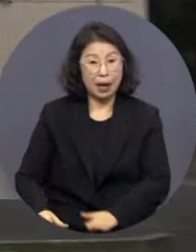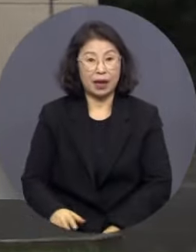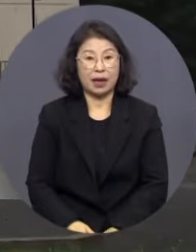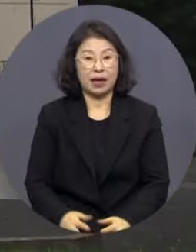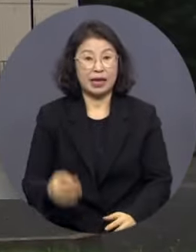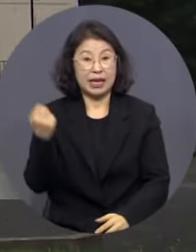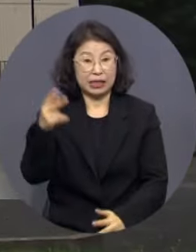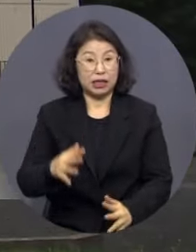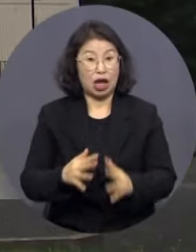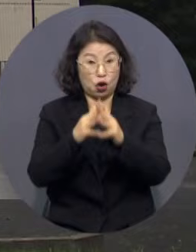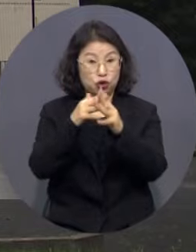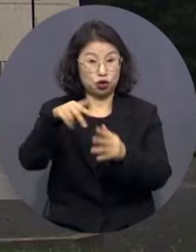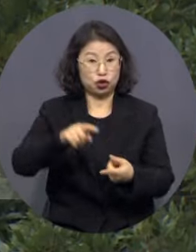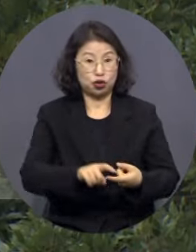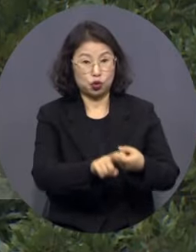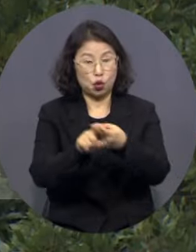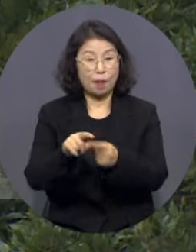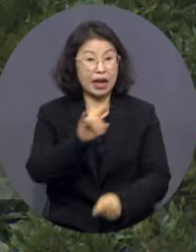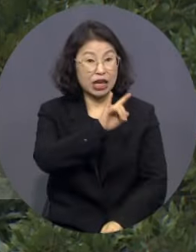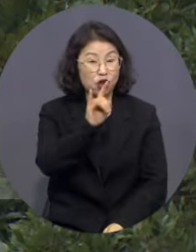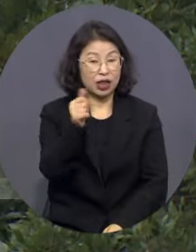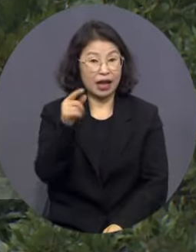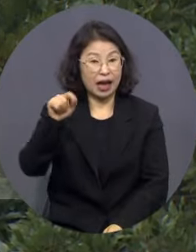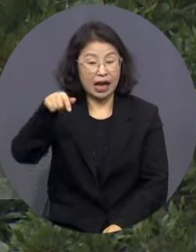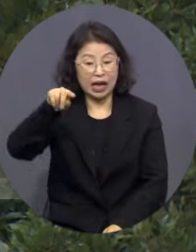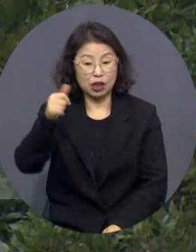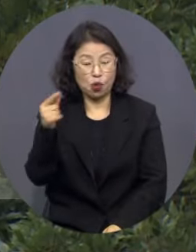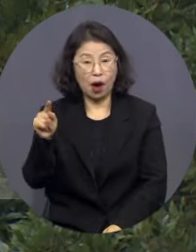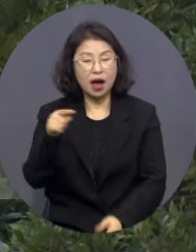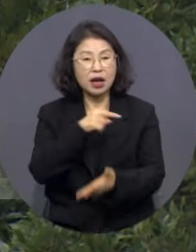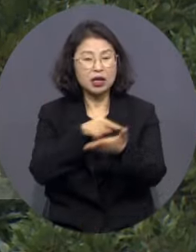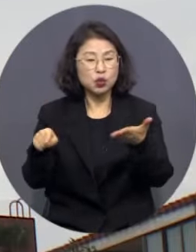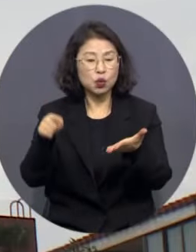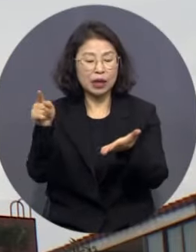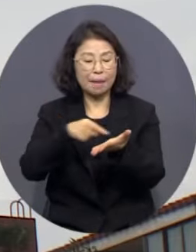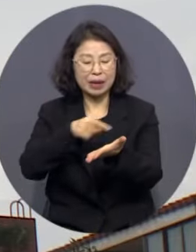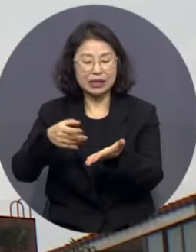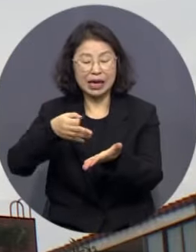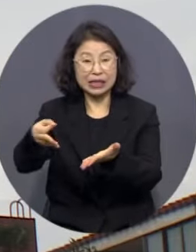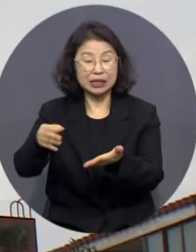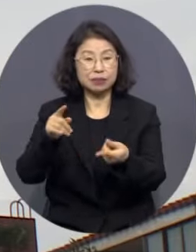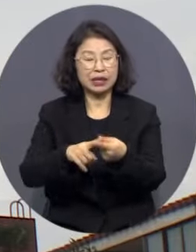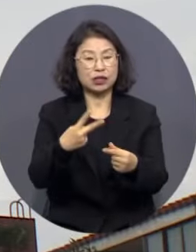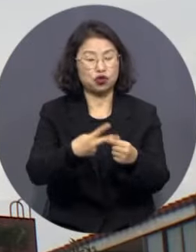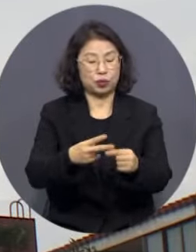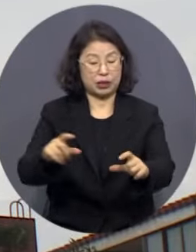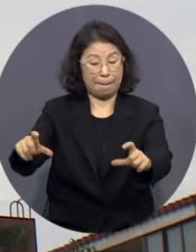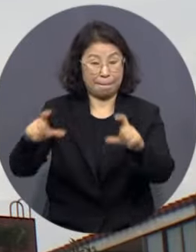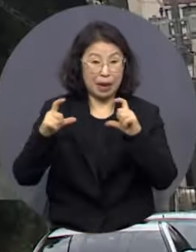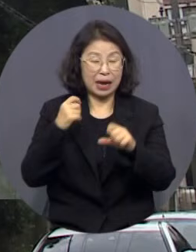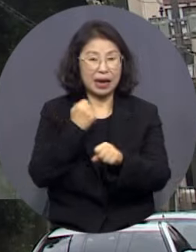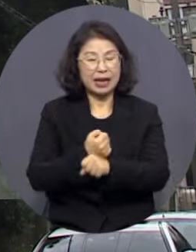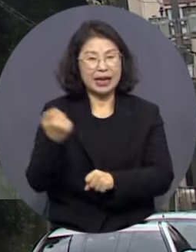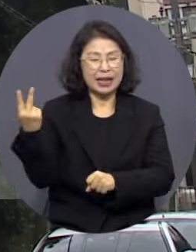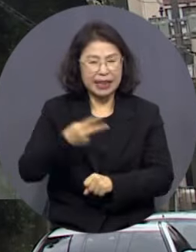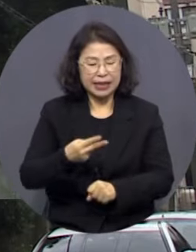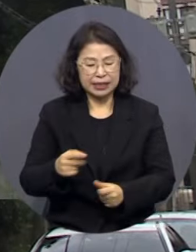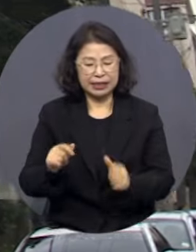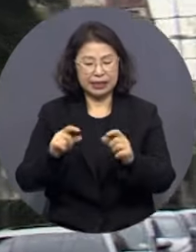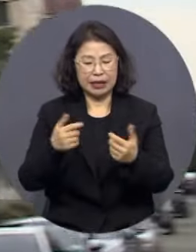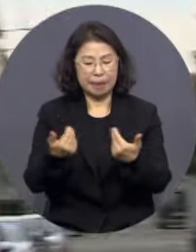재건축 조합이 현대산업 개발과 한화 측에 손해 배상금을 지급하라는 이심 판결에 불복해 제기한